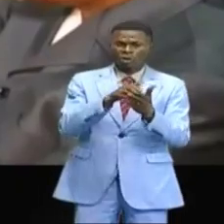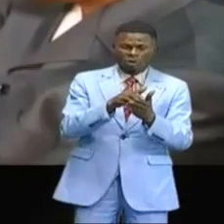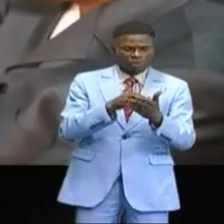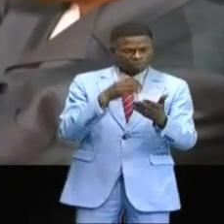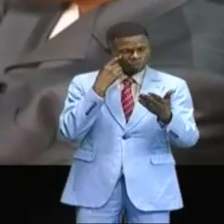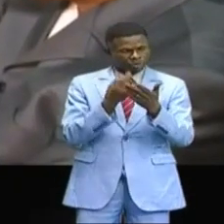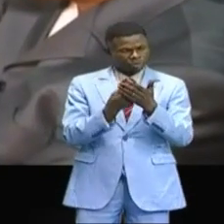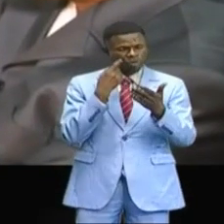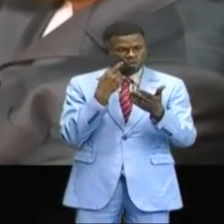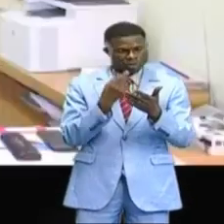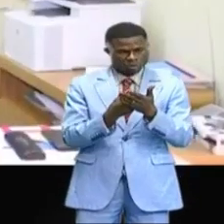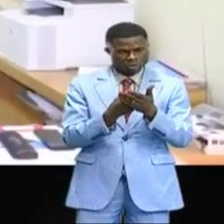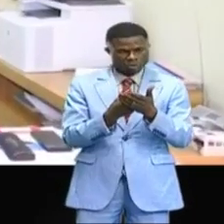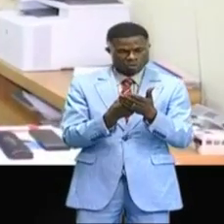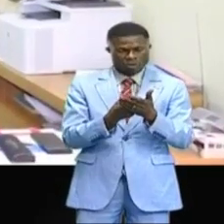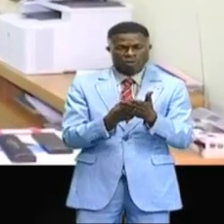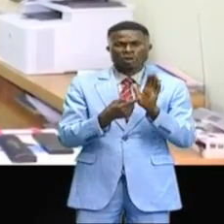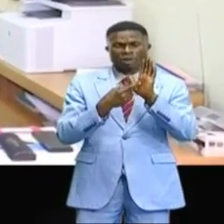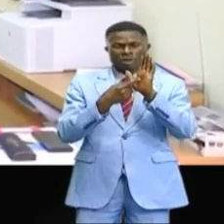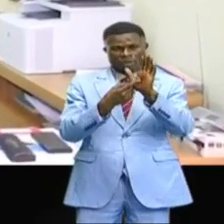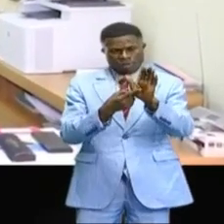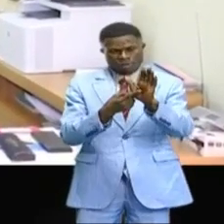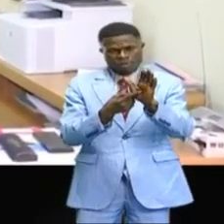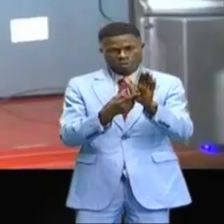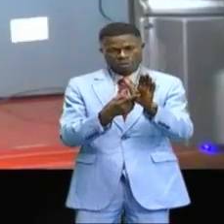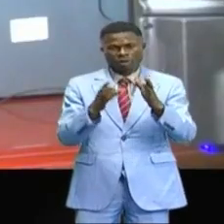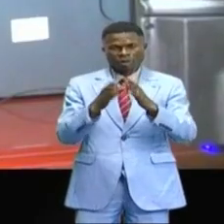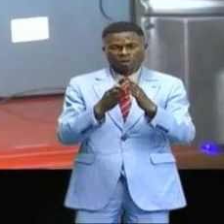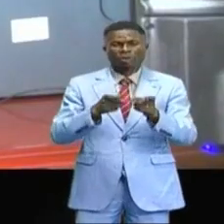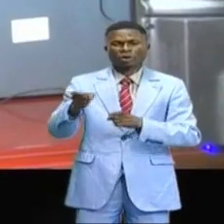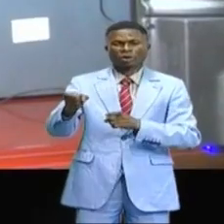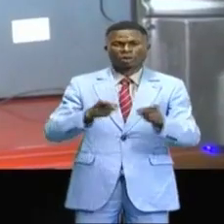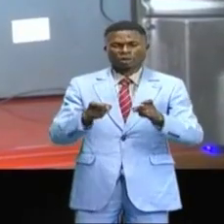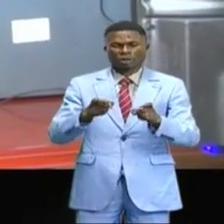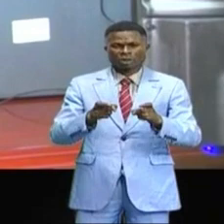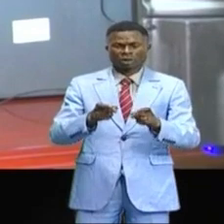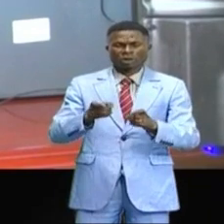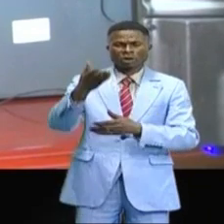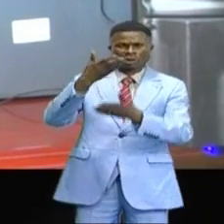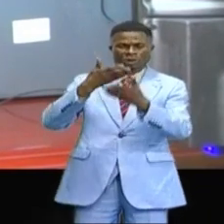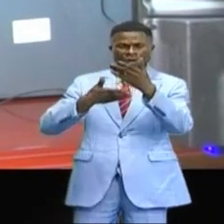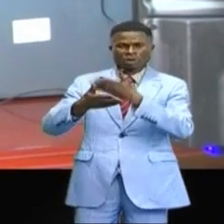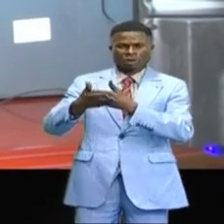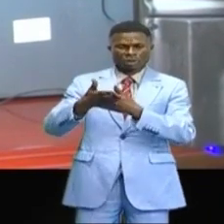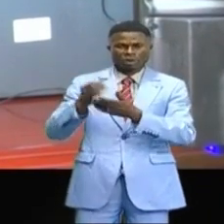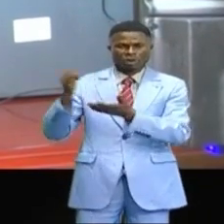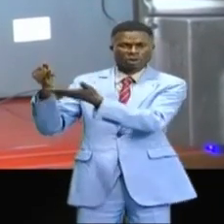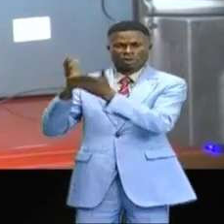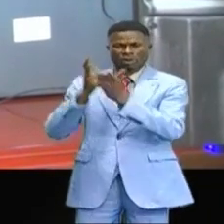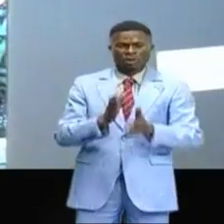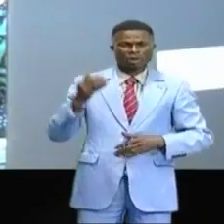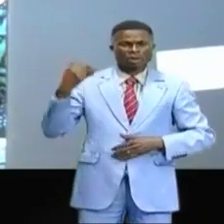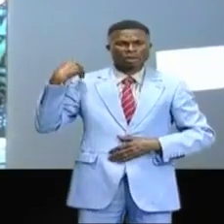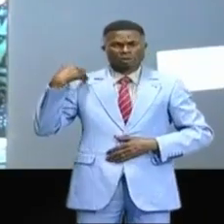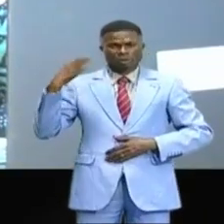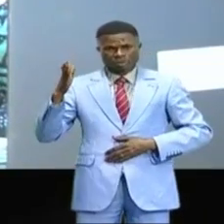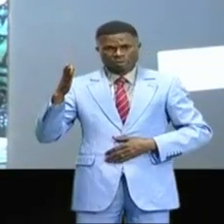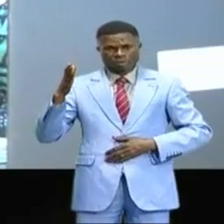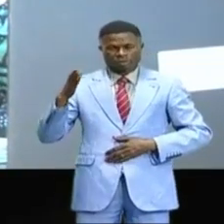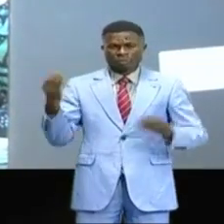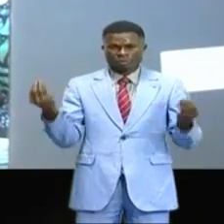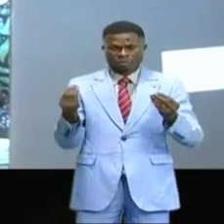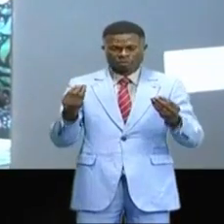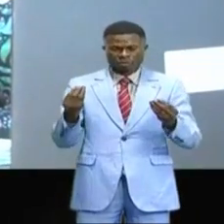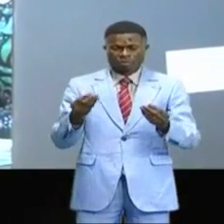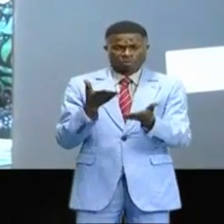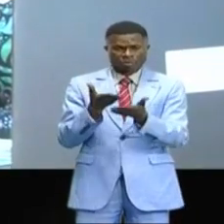constatées ont été caractérisées notamment par la gestion peu rationnelle des investissements publics en raison d'une